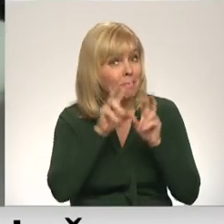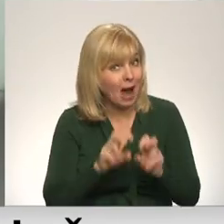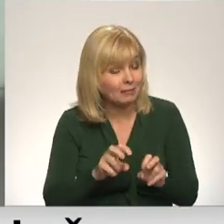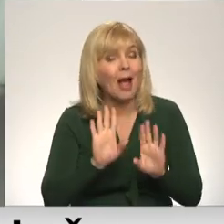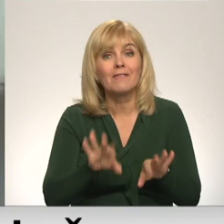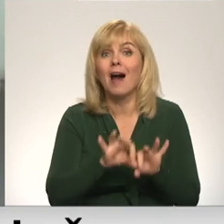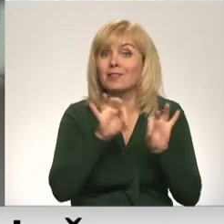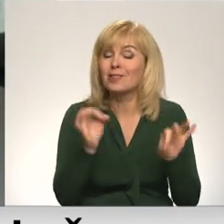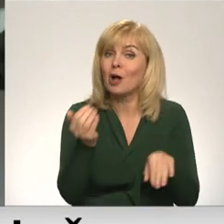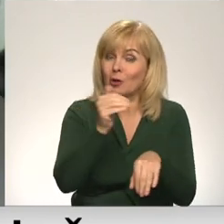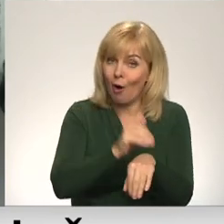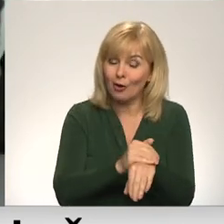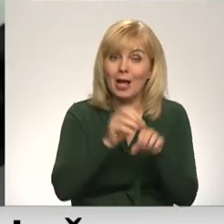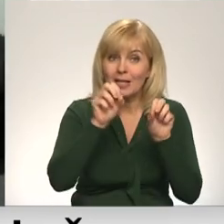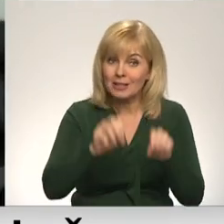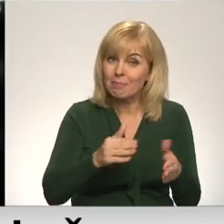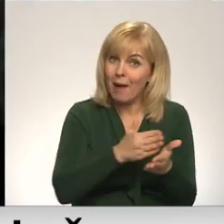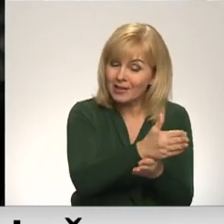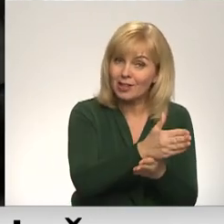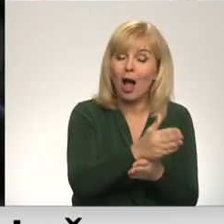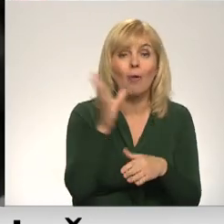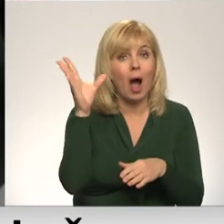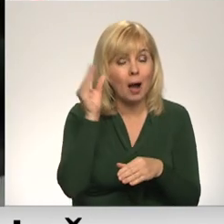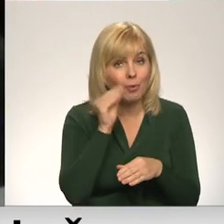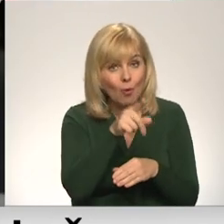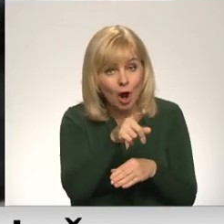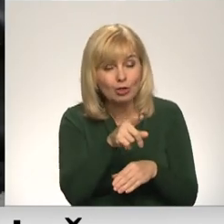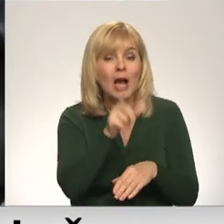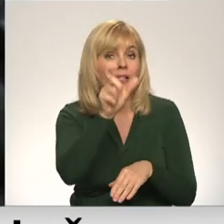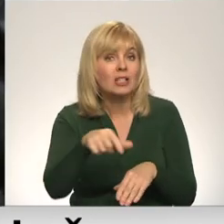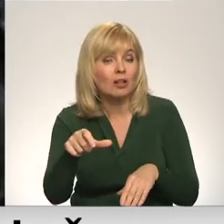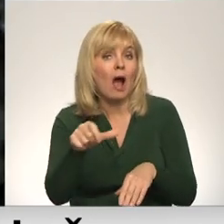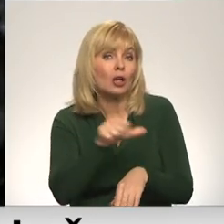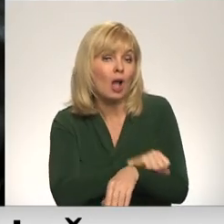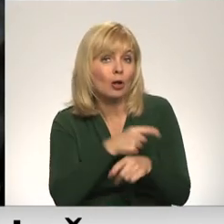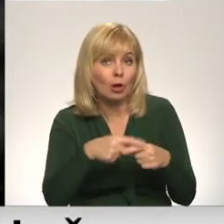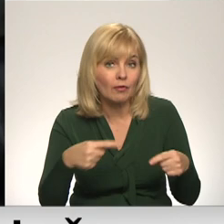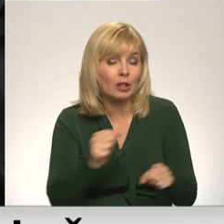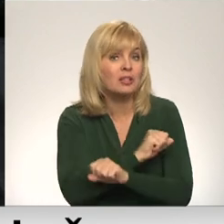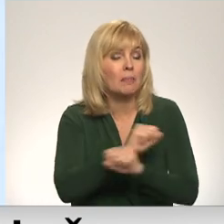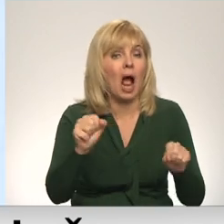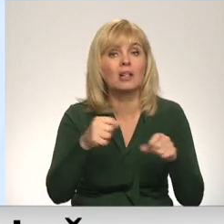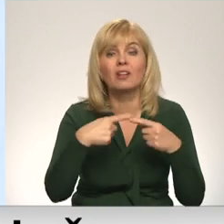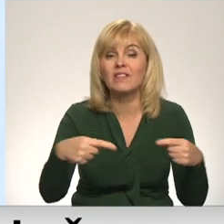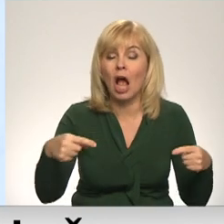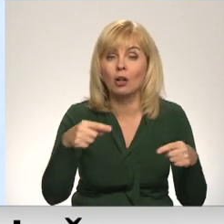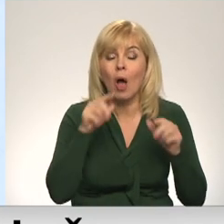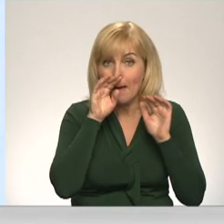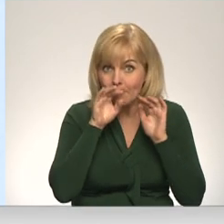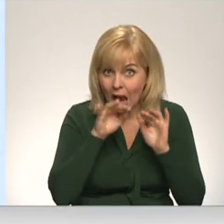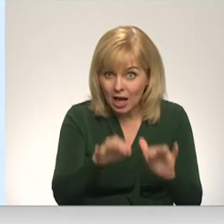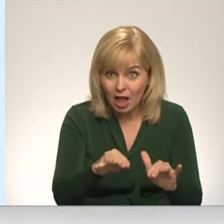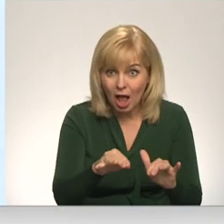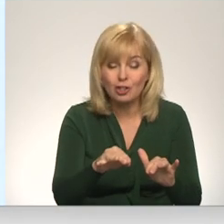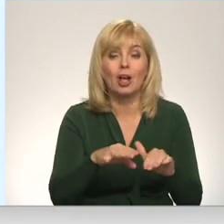varēs sākt konkrētu specializāciju apgūšanu – cilvēku narkotisko vielu vai sprāksvielu meklēšanā. Man rūkos itū breidi